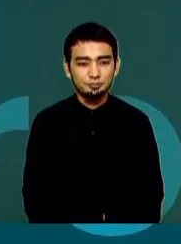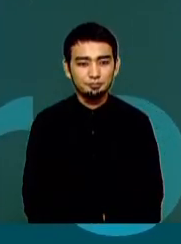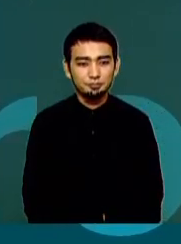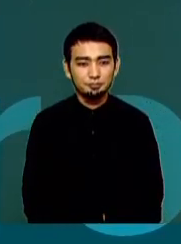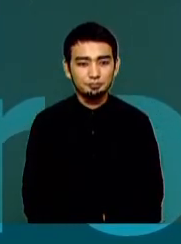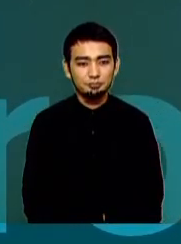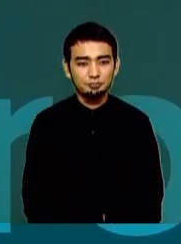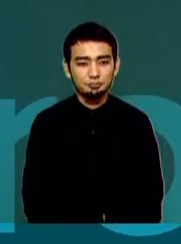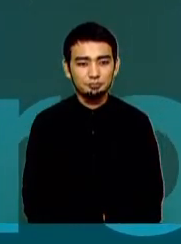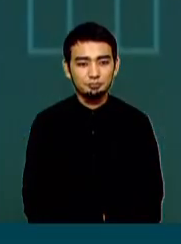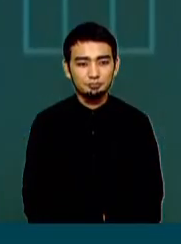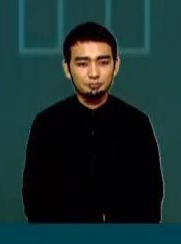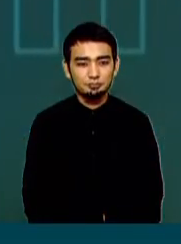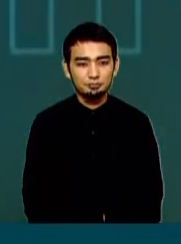арманым,